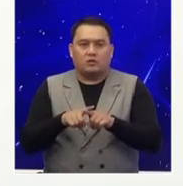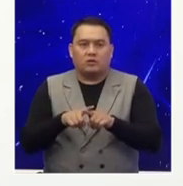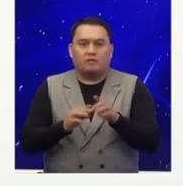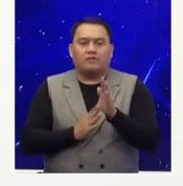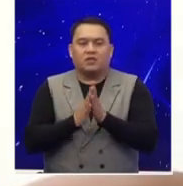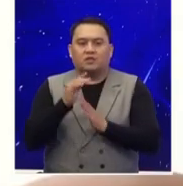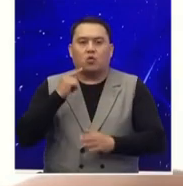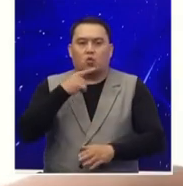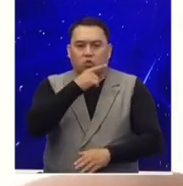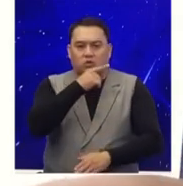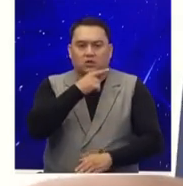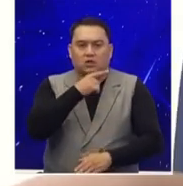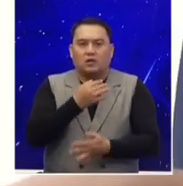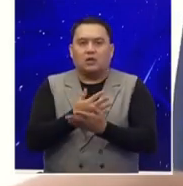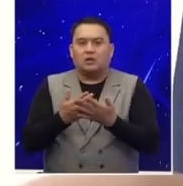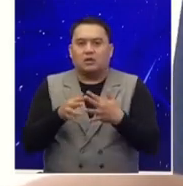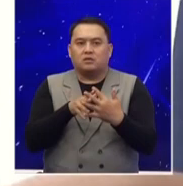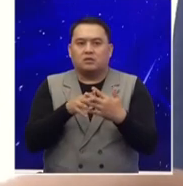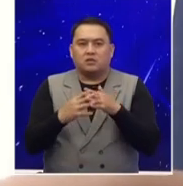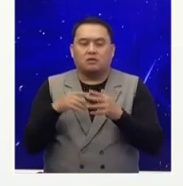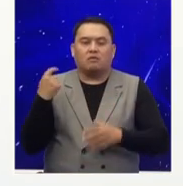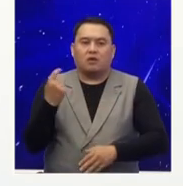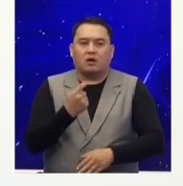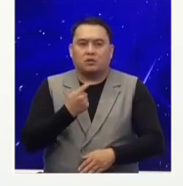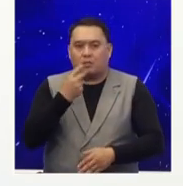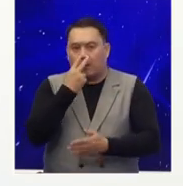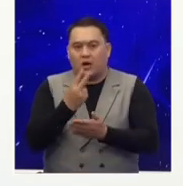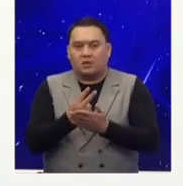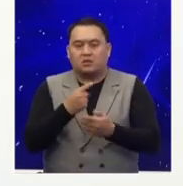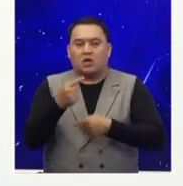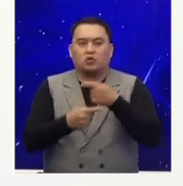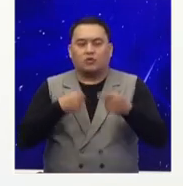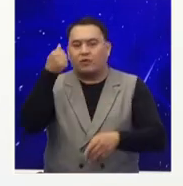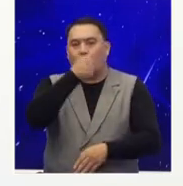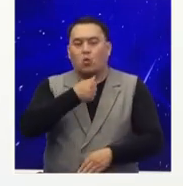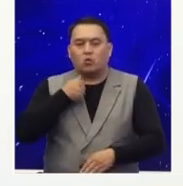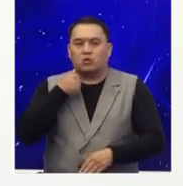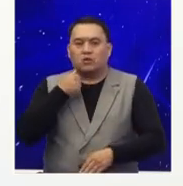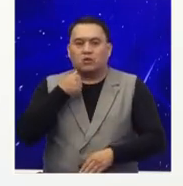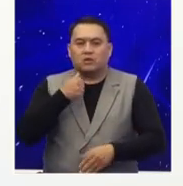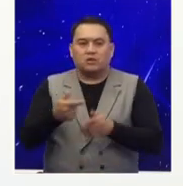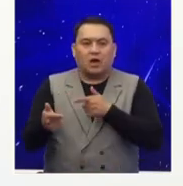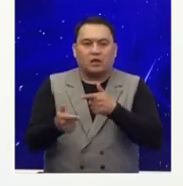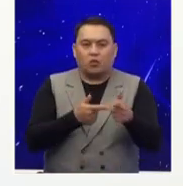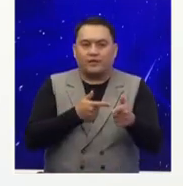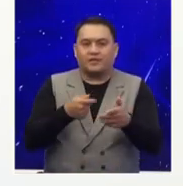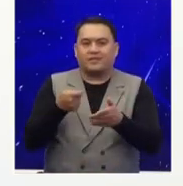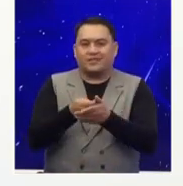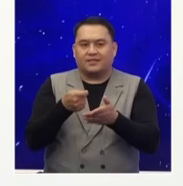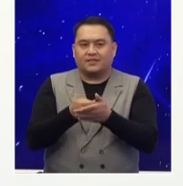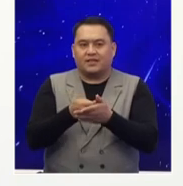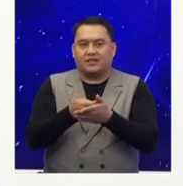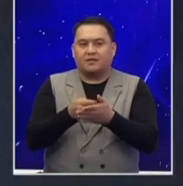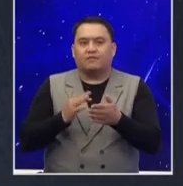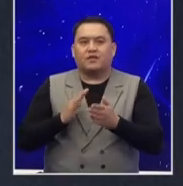выращивания кукурузы. Некоторые крестьянские хозяйства это пока не могут. На следующий год у нас создается сервисный заготовительный центр именно по